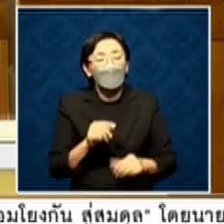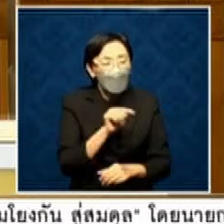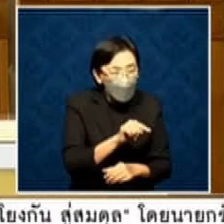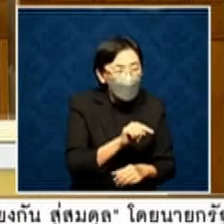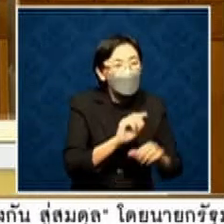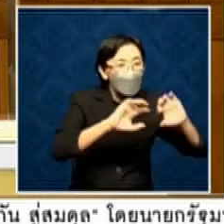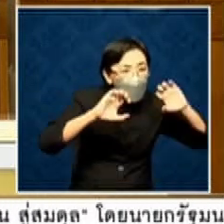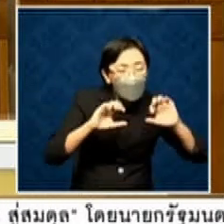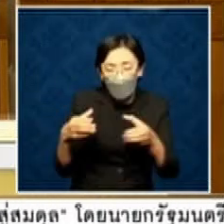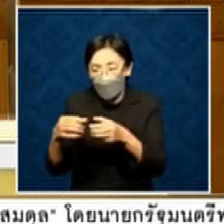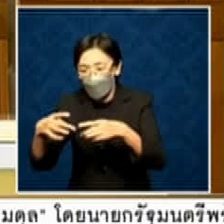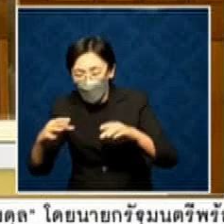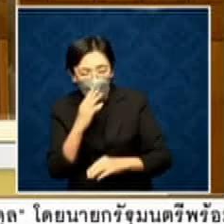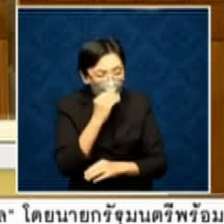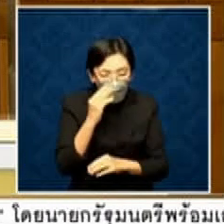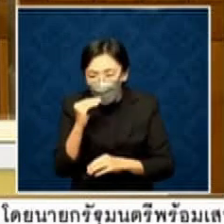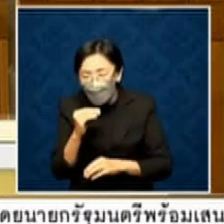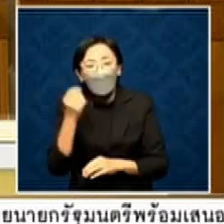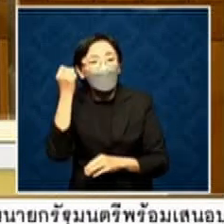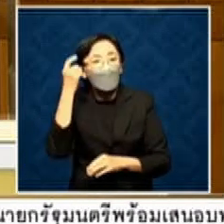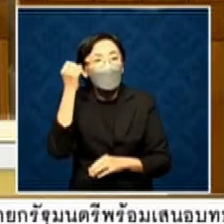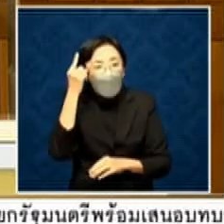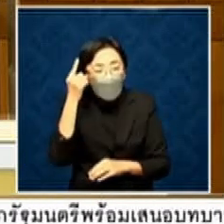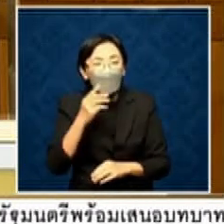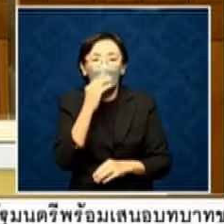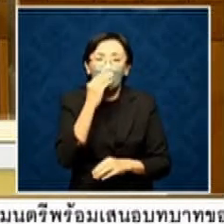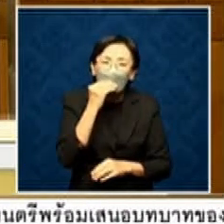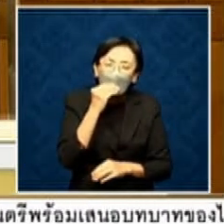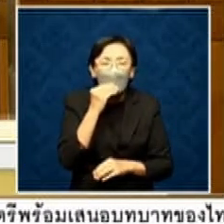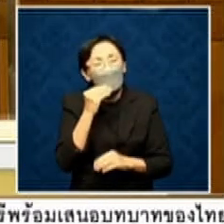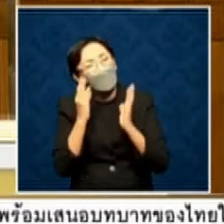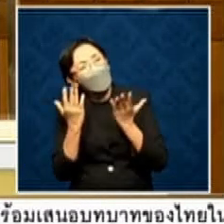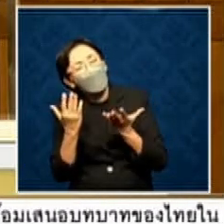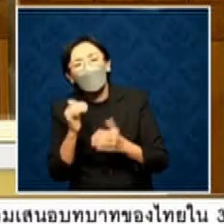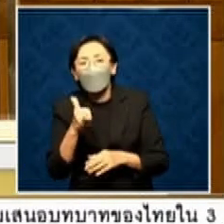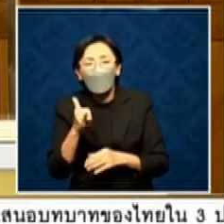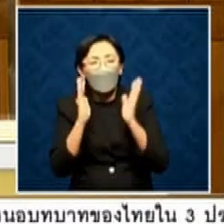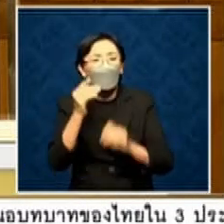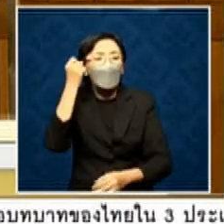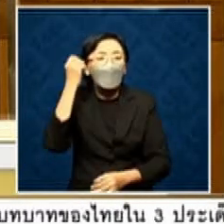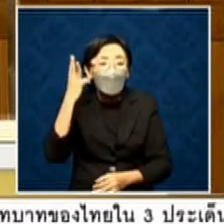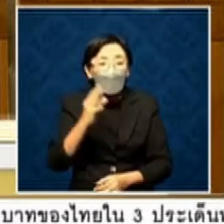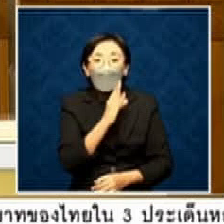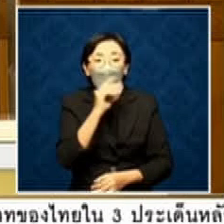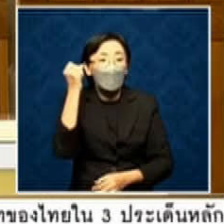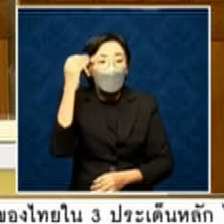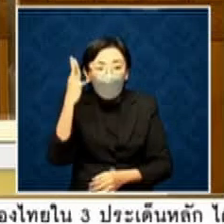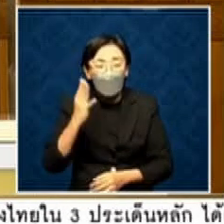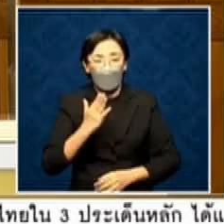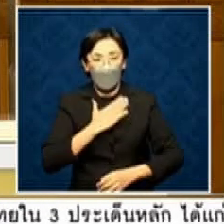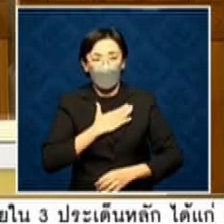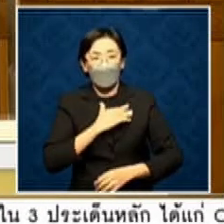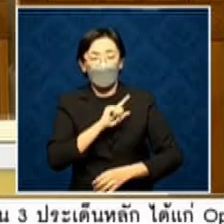พลักษ์ใช่ไหม รามเกียรติ ราม ไม่ใช่ราม รามปาม ลามอยู่เรื่อยอ่ะ ล